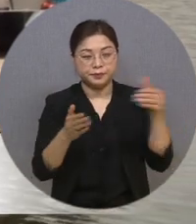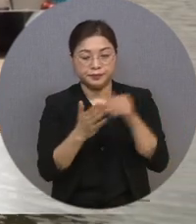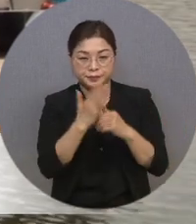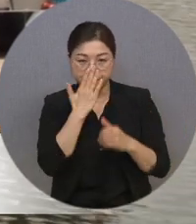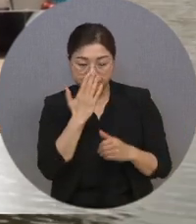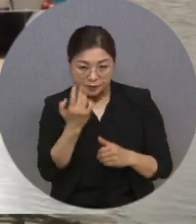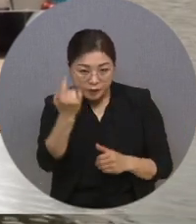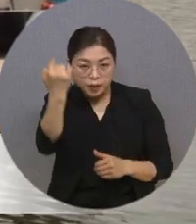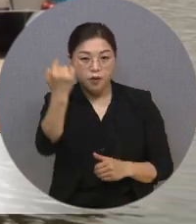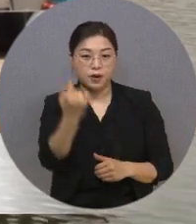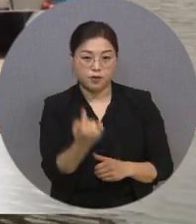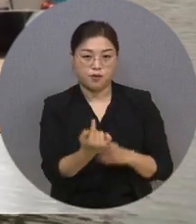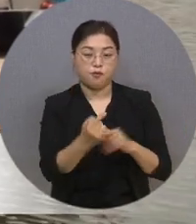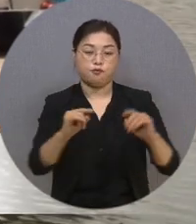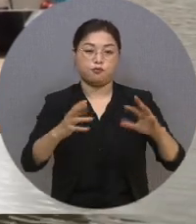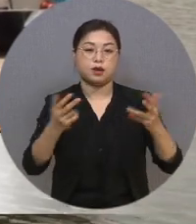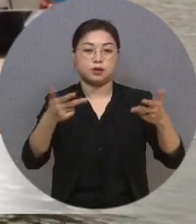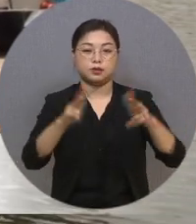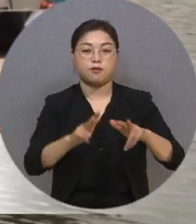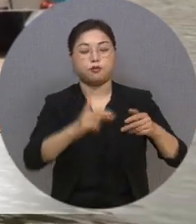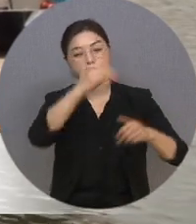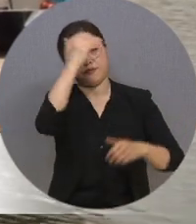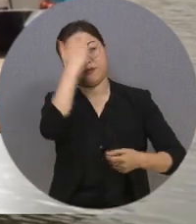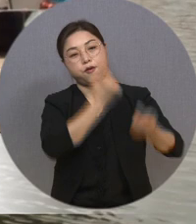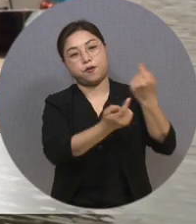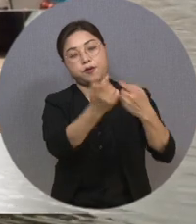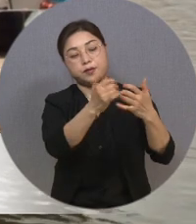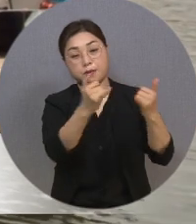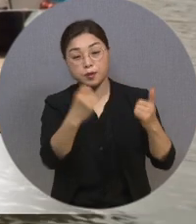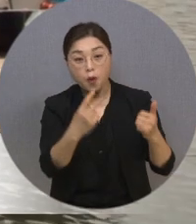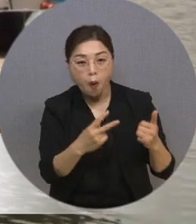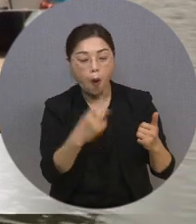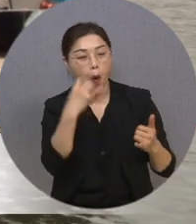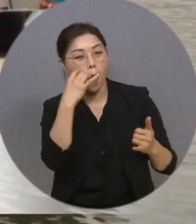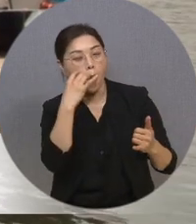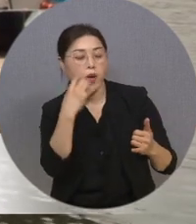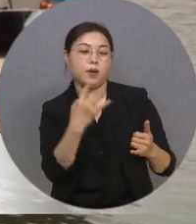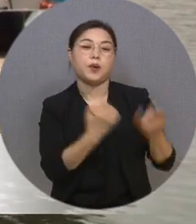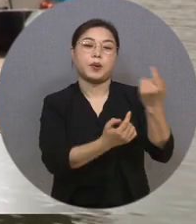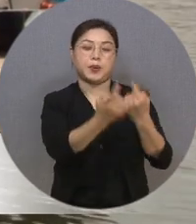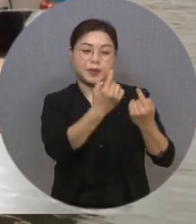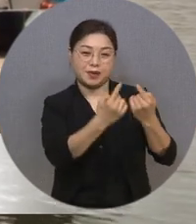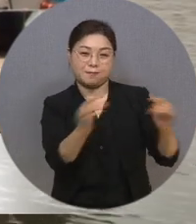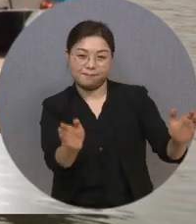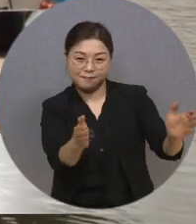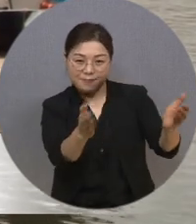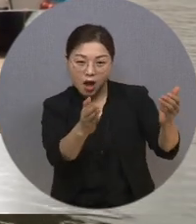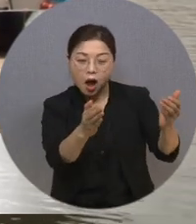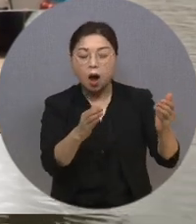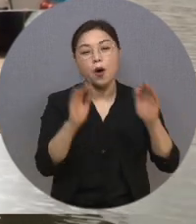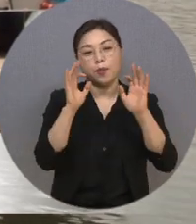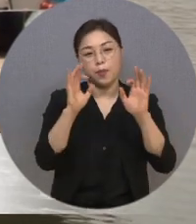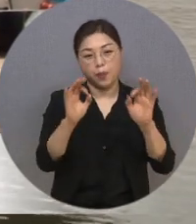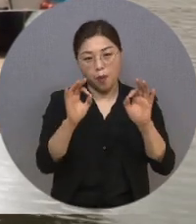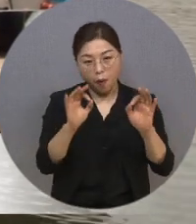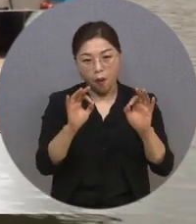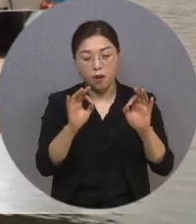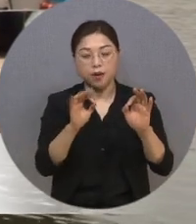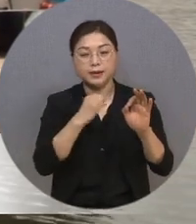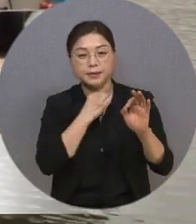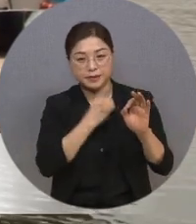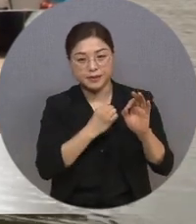왔던 순천만 국가정원을 왔던 사람들을 다시 오게 만들기 위한 새로운 볼거리 즐길거리로